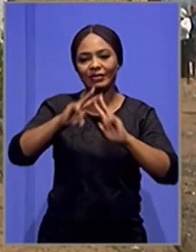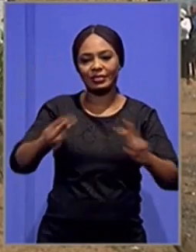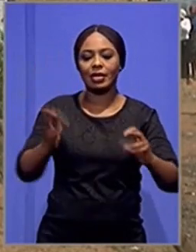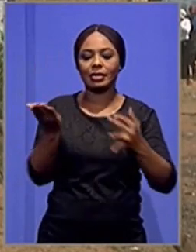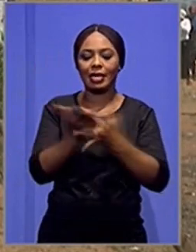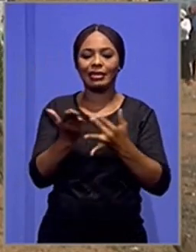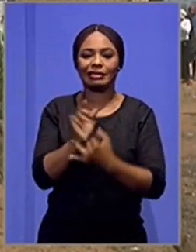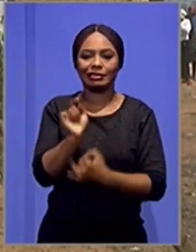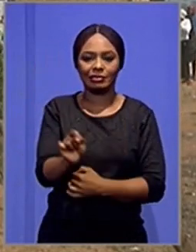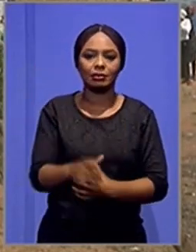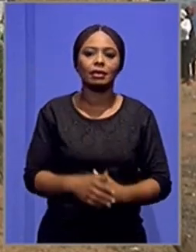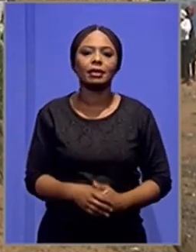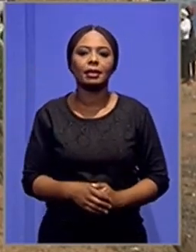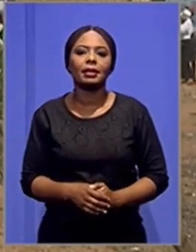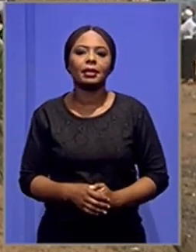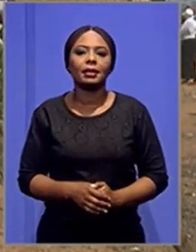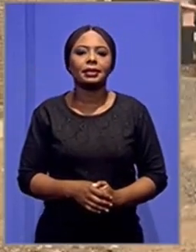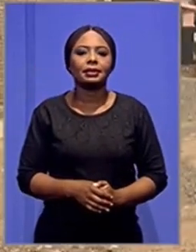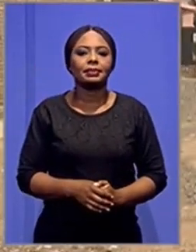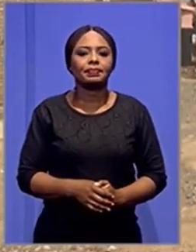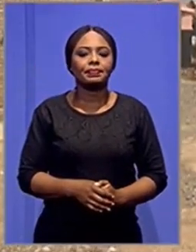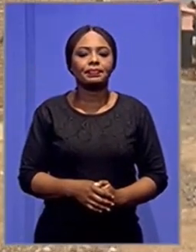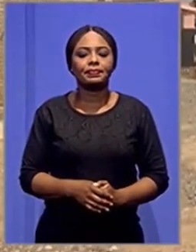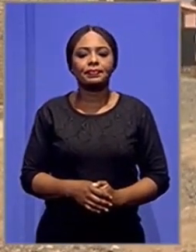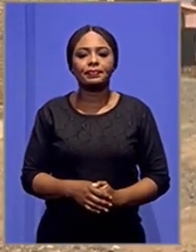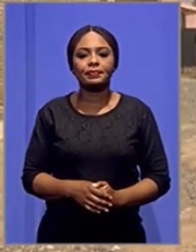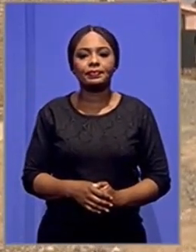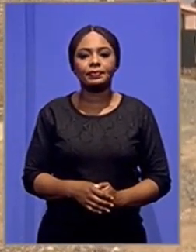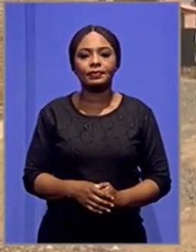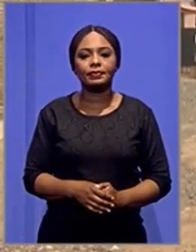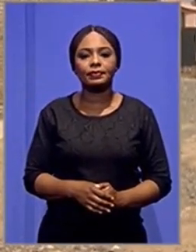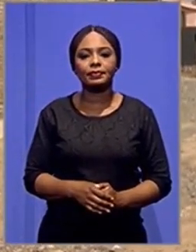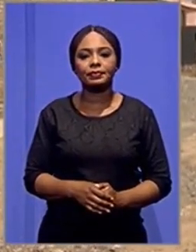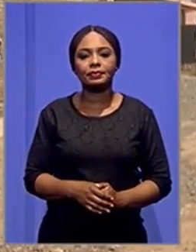Englishihi SABC News Mazista gaufi le Swartregens.